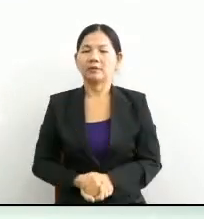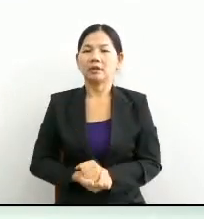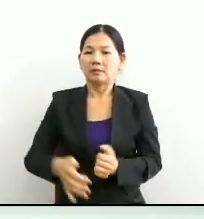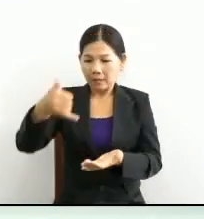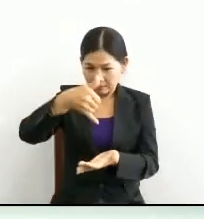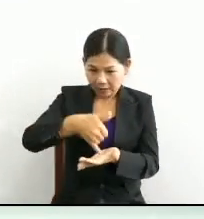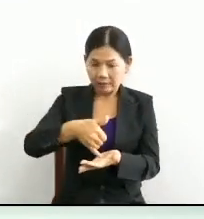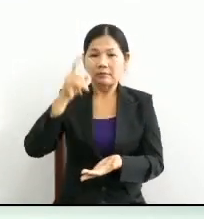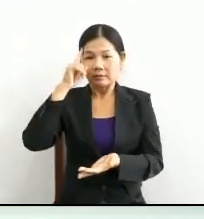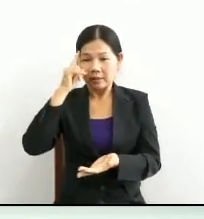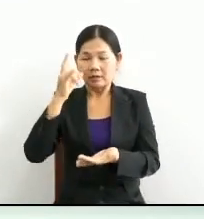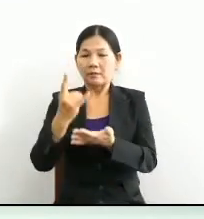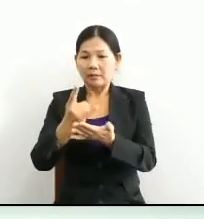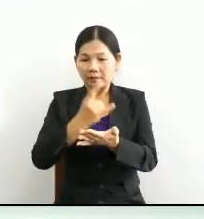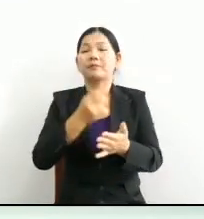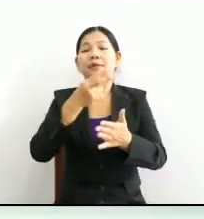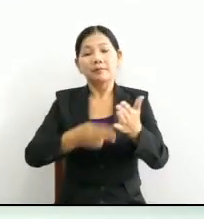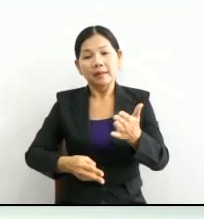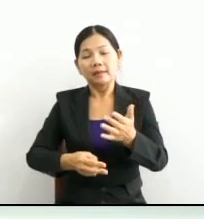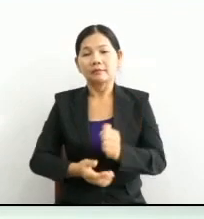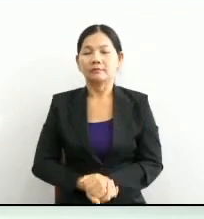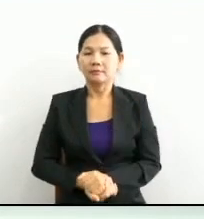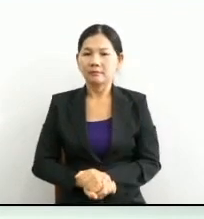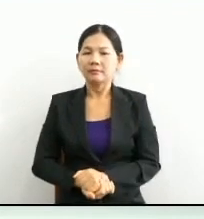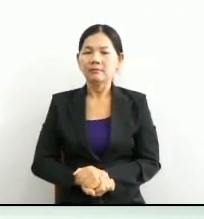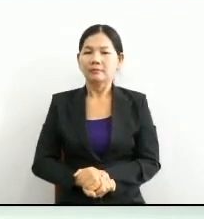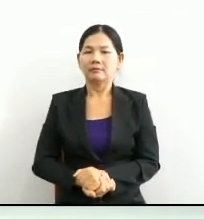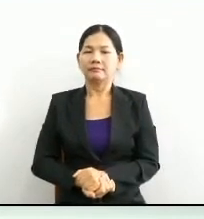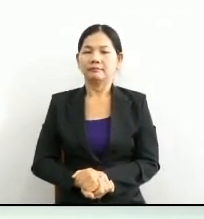thay nấy con đang ở thay nè cứ nâng một liền con pìa vậy ạ